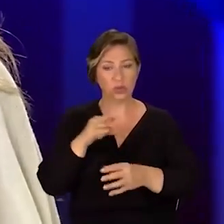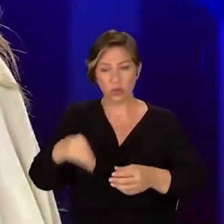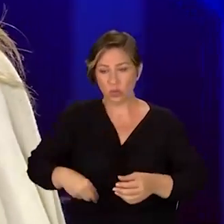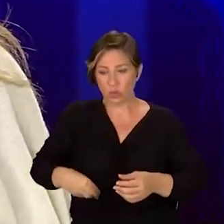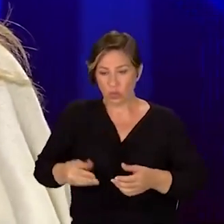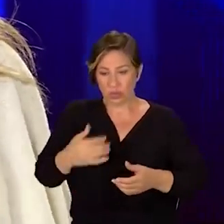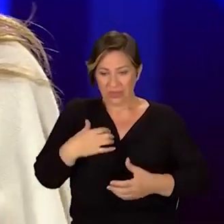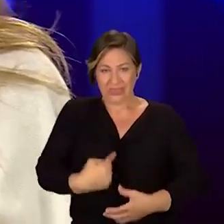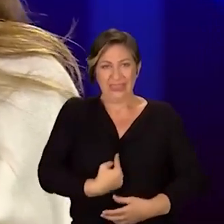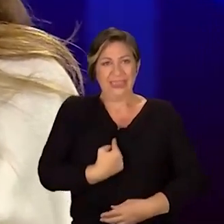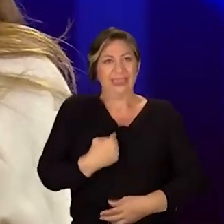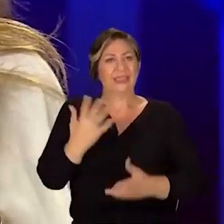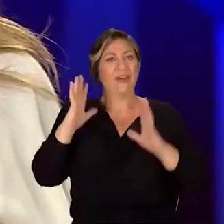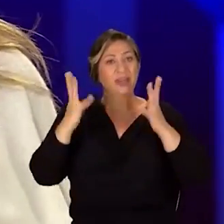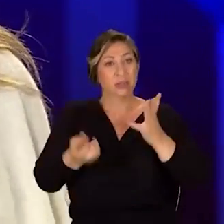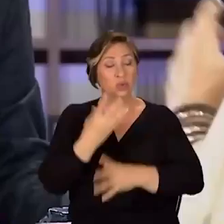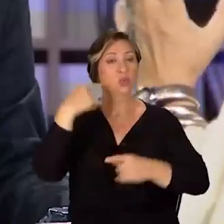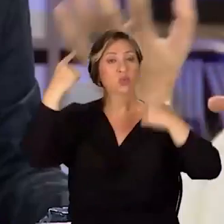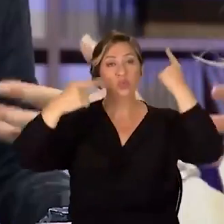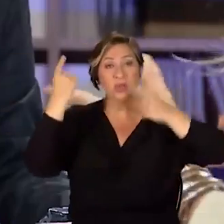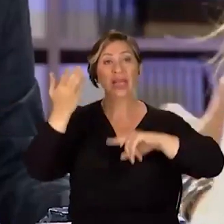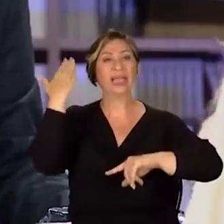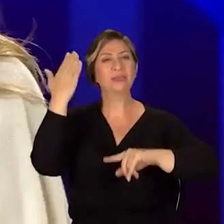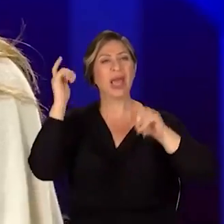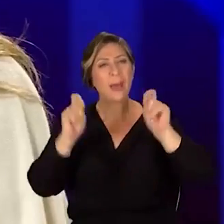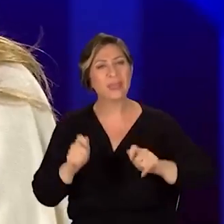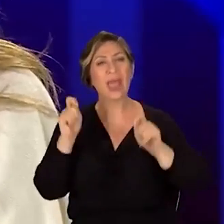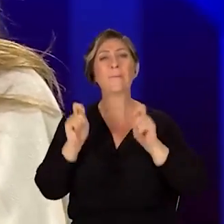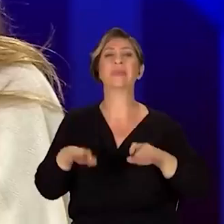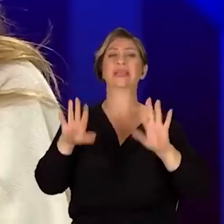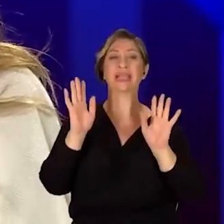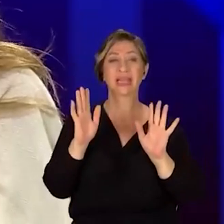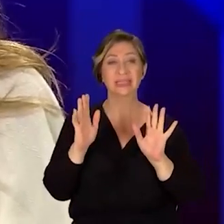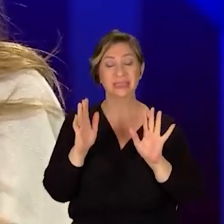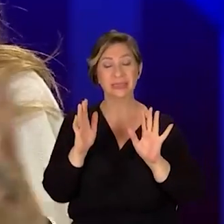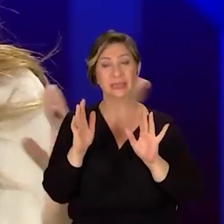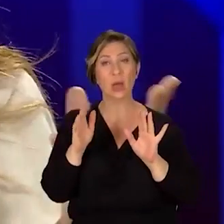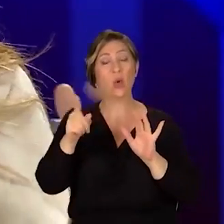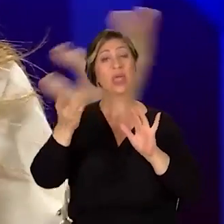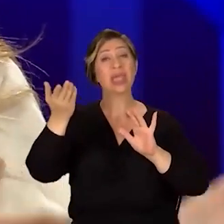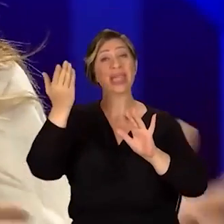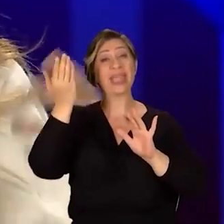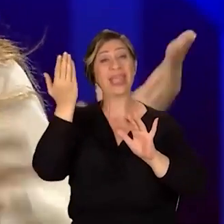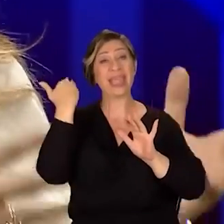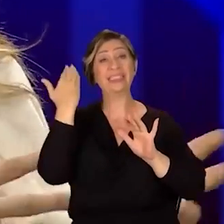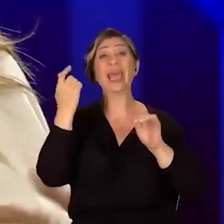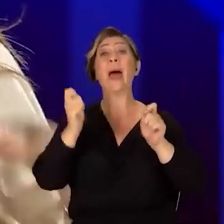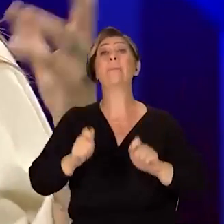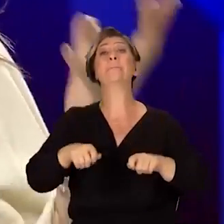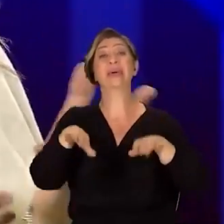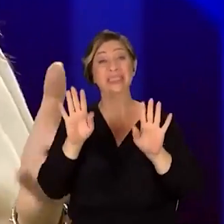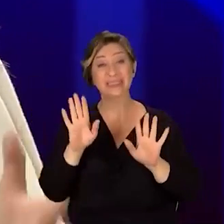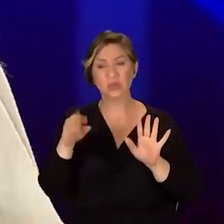duyguları daha fazla ortaya çıkıyor yaşla beraber. Düşünceler, geçmişte yaptıkların, yapmadıkların, o geçmişte yapmadığın